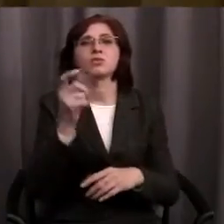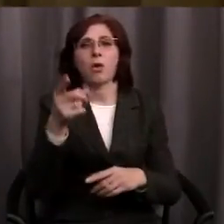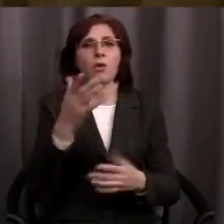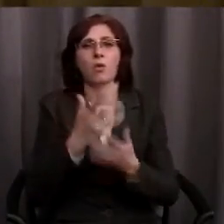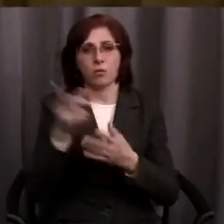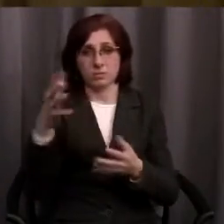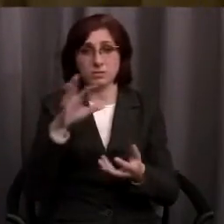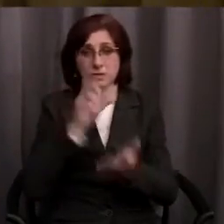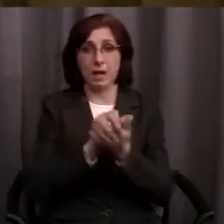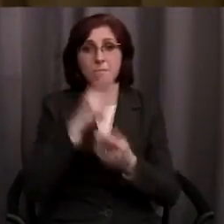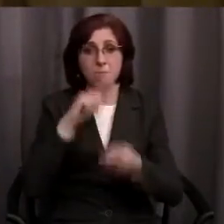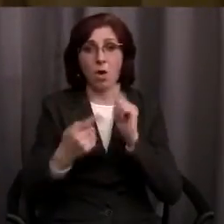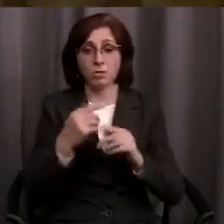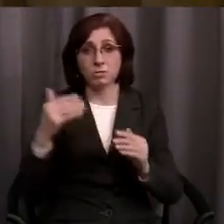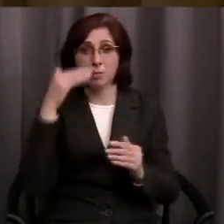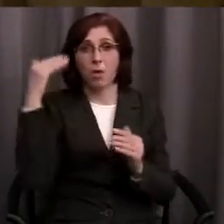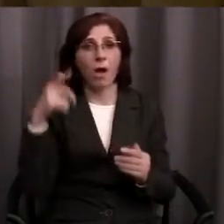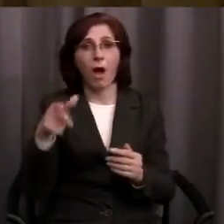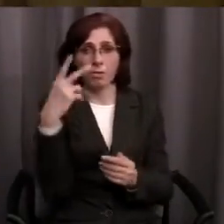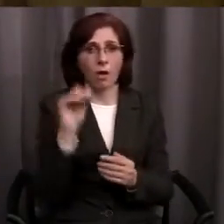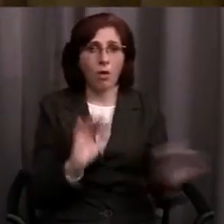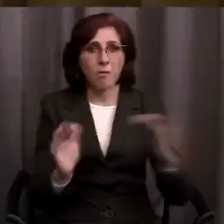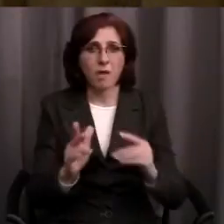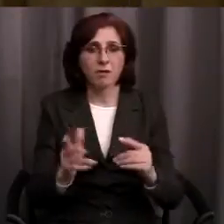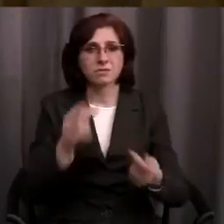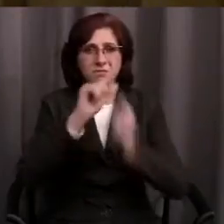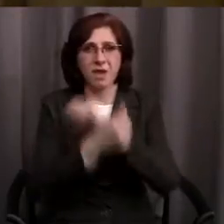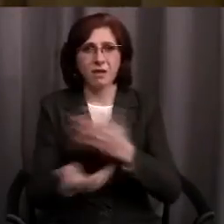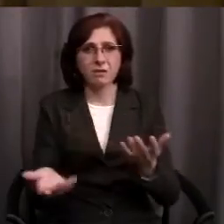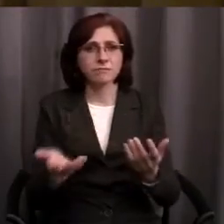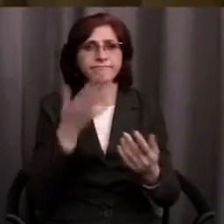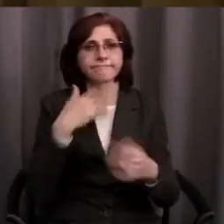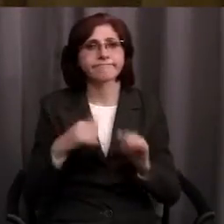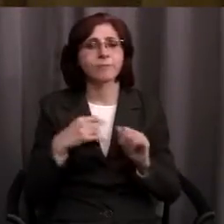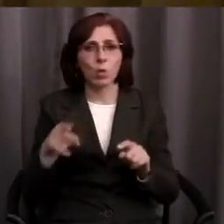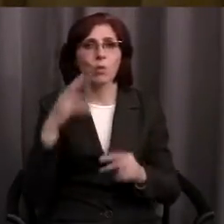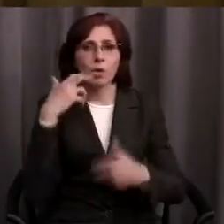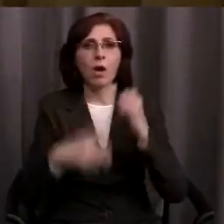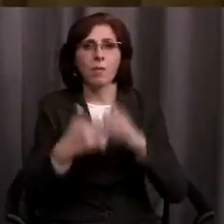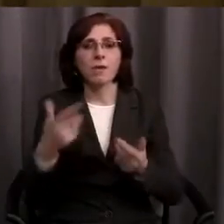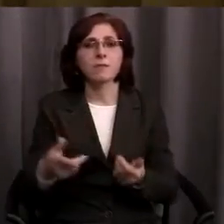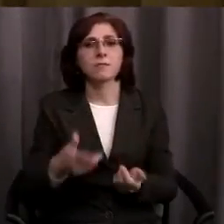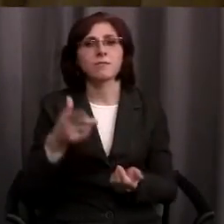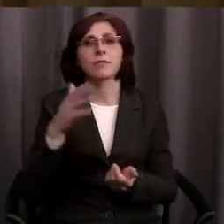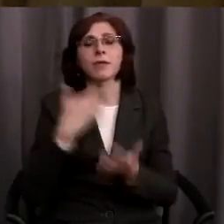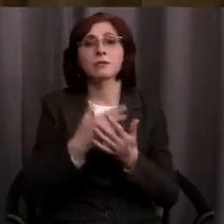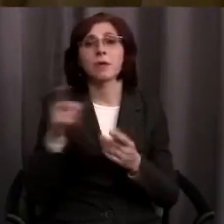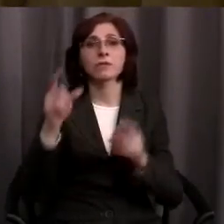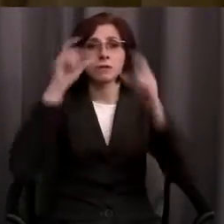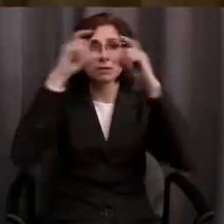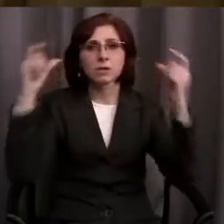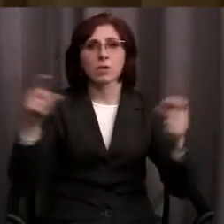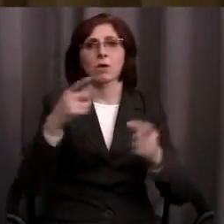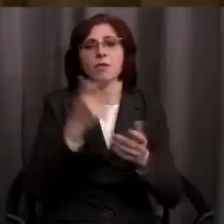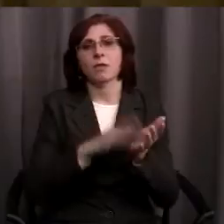chcą zajmować się polityką społeczną, a nie opieką społeczną. I tu został cały problem. Oczywiście te instytucje